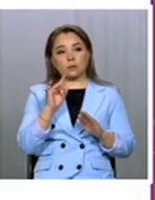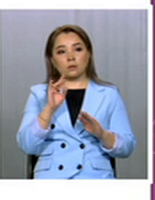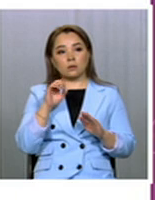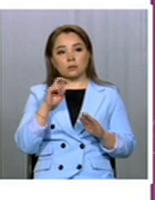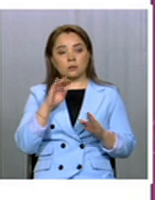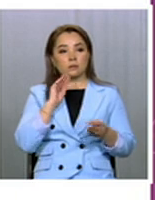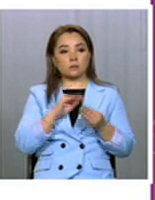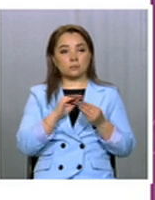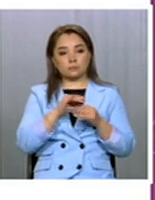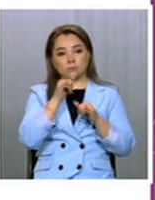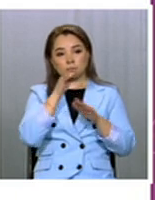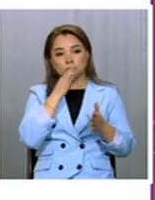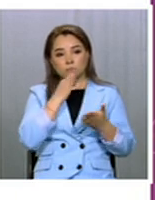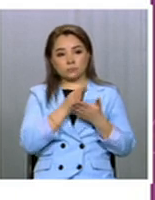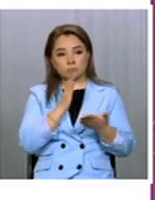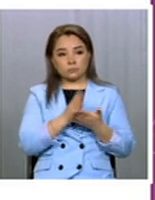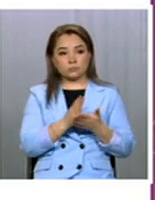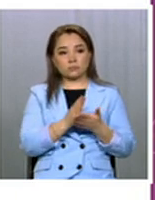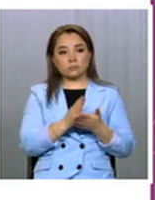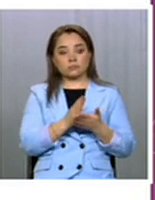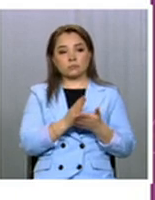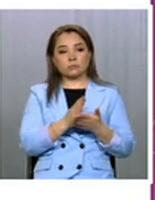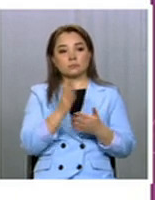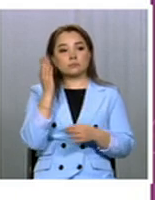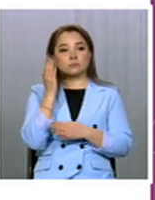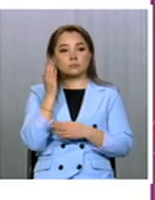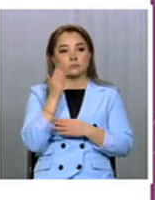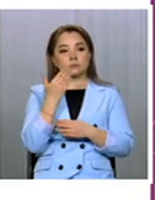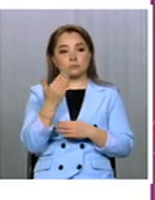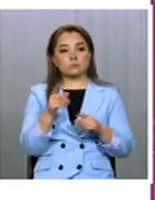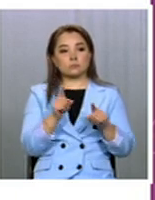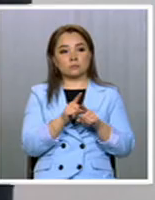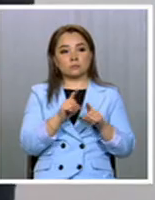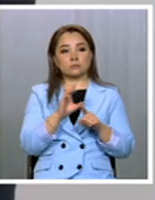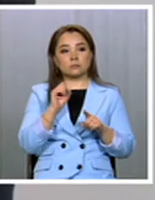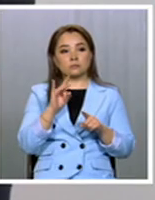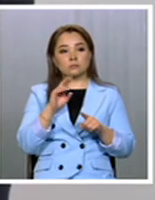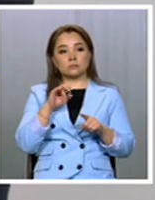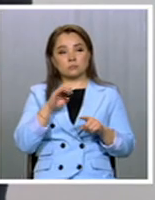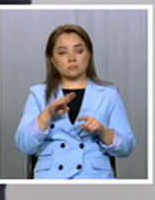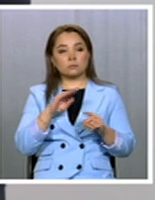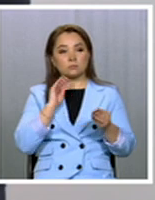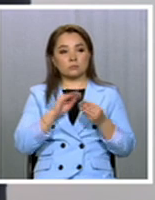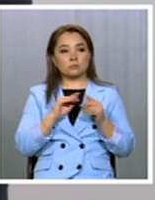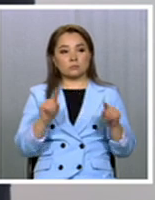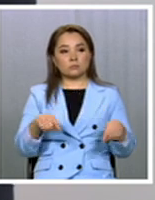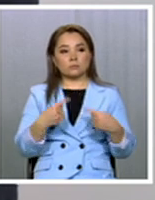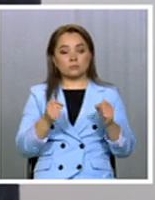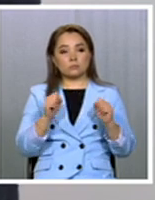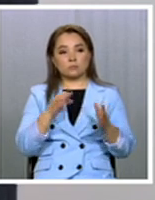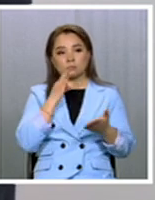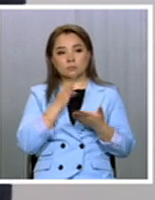қалпына келмейтінге жататын болса, ағаш сарқылатын қалпына келетінге жатады.